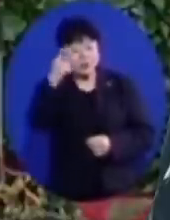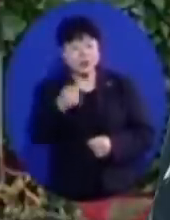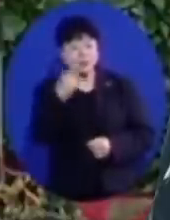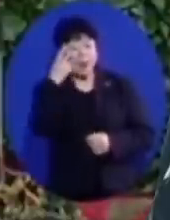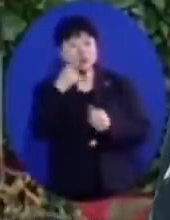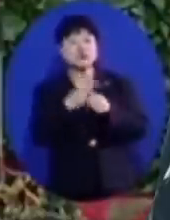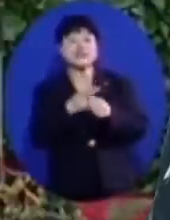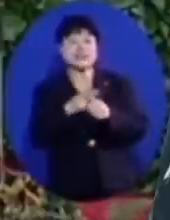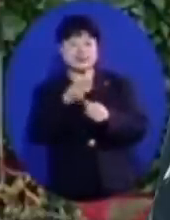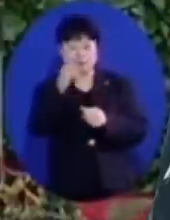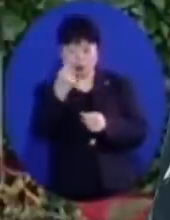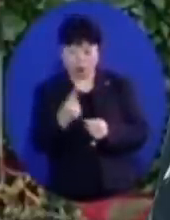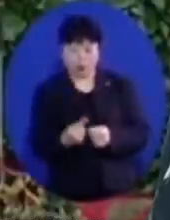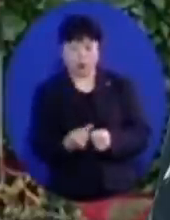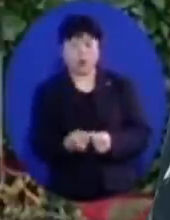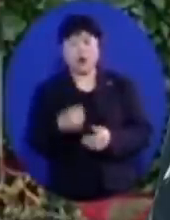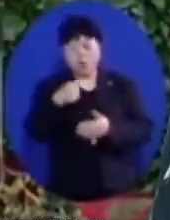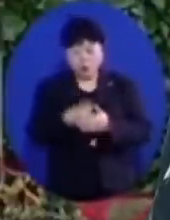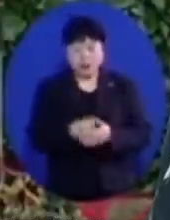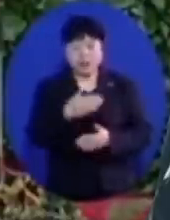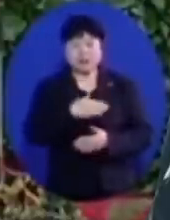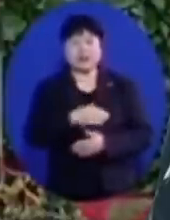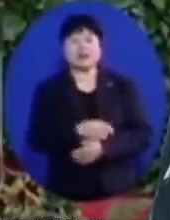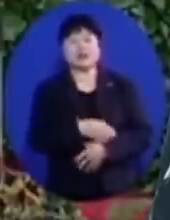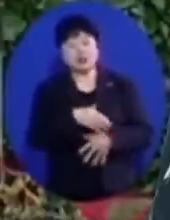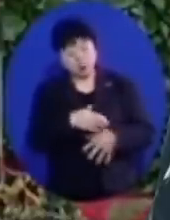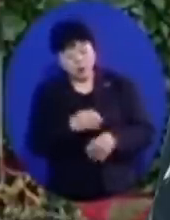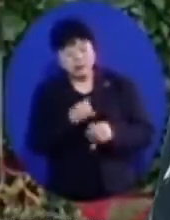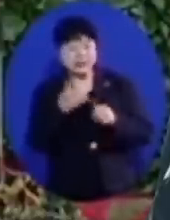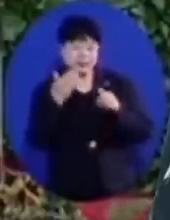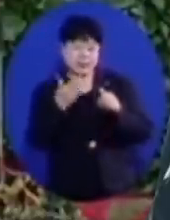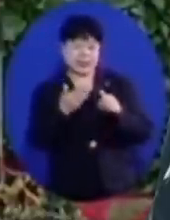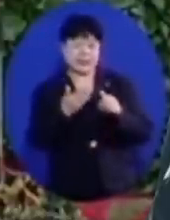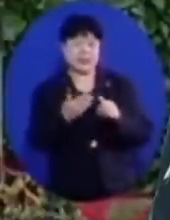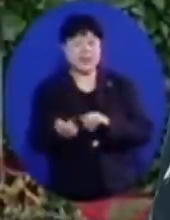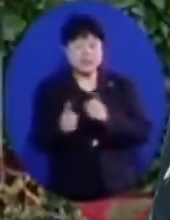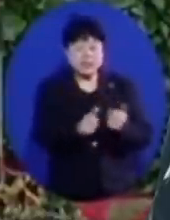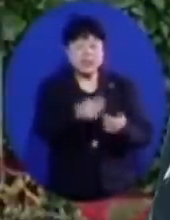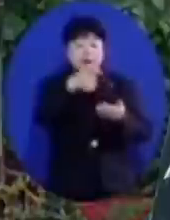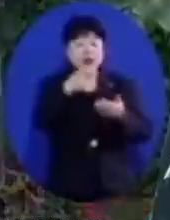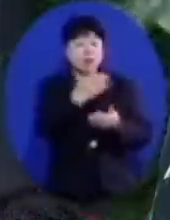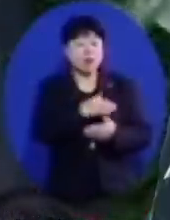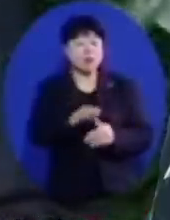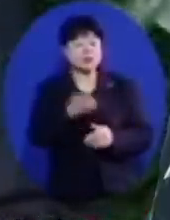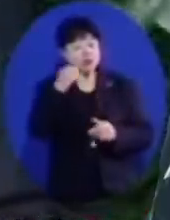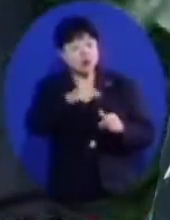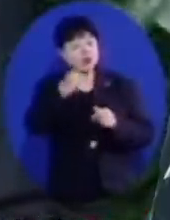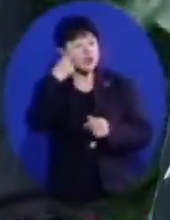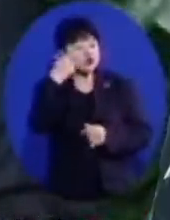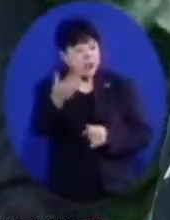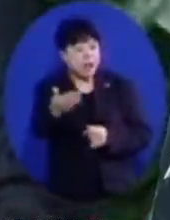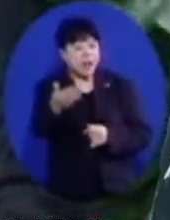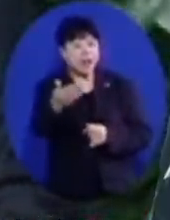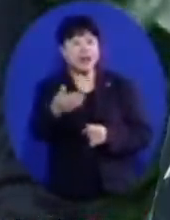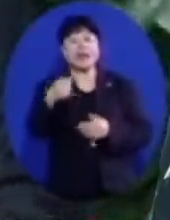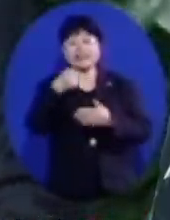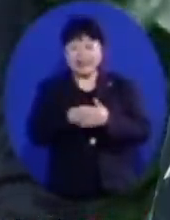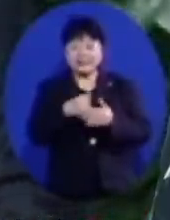사도 바울조차도 오라 나는 곤고한 사람이로다이 사모의 몸에서 누가 나를 건져내랴